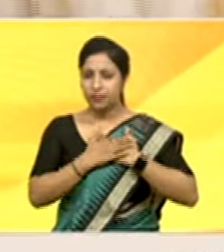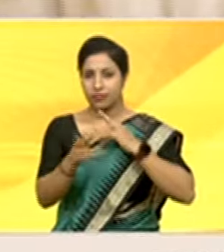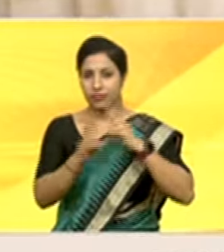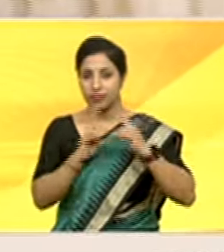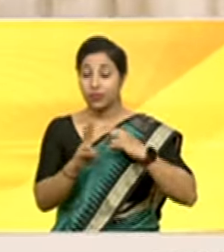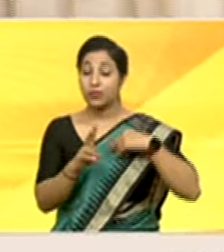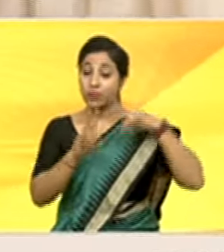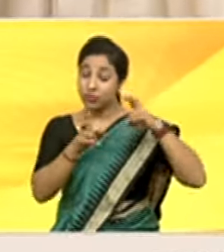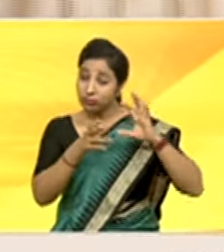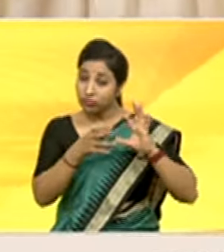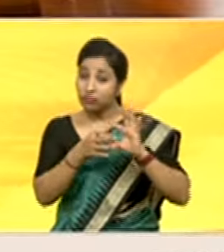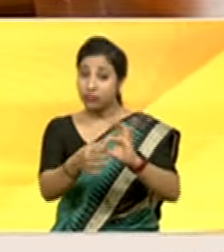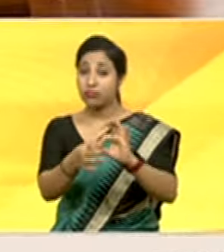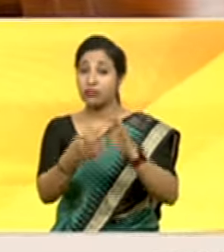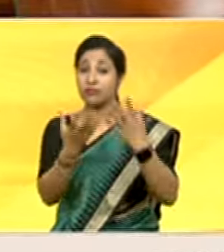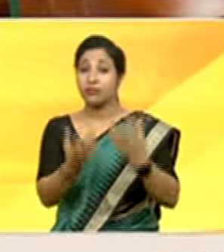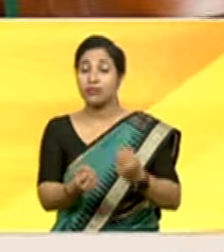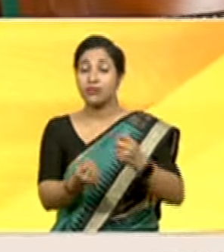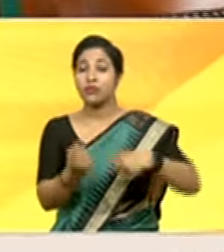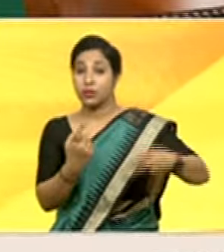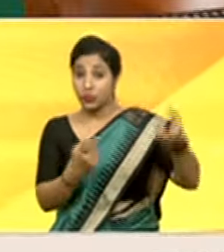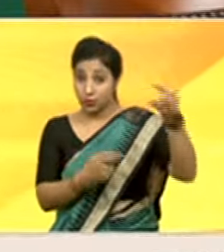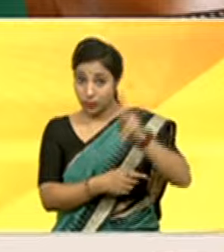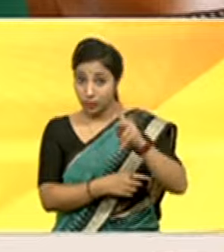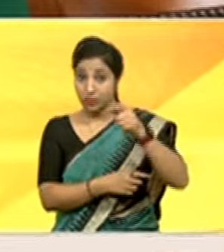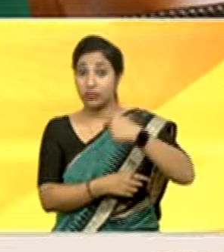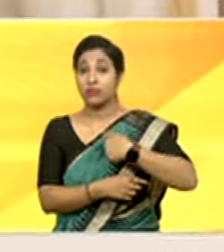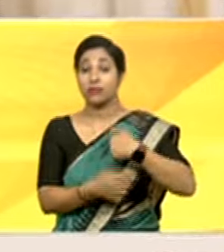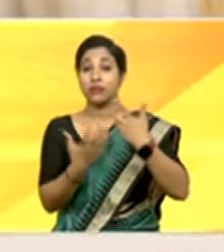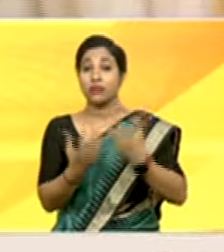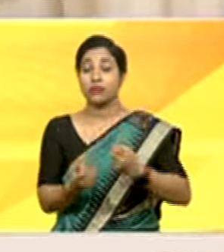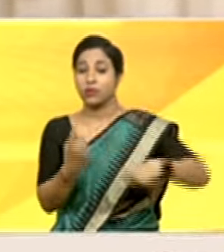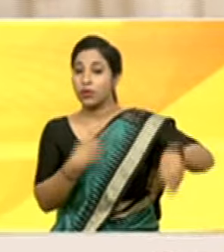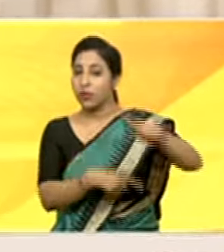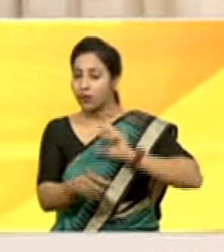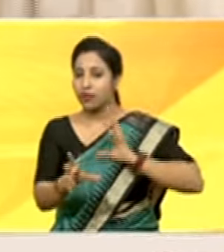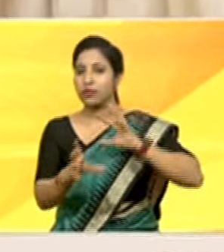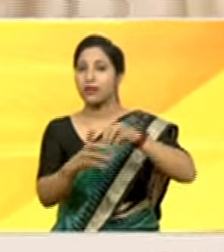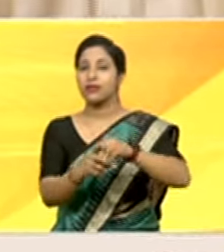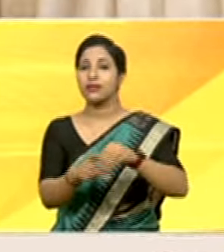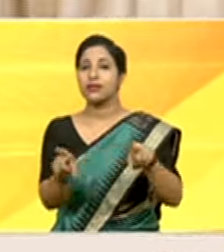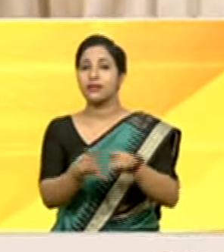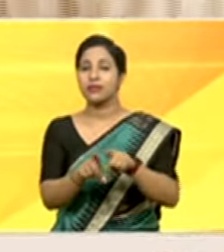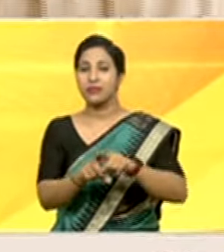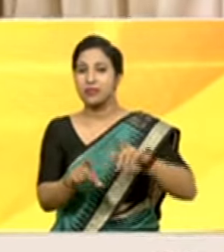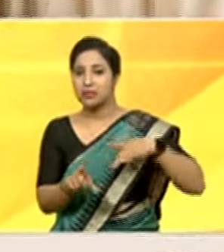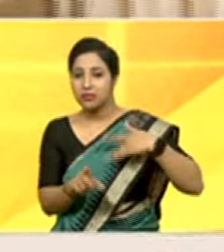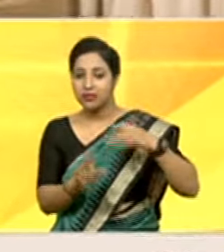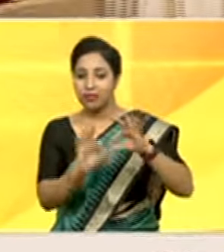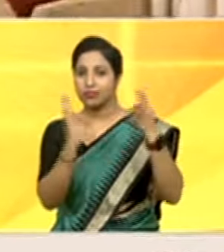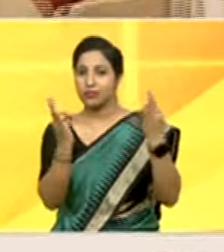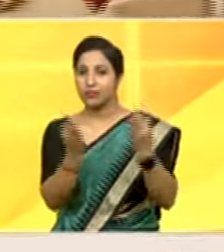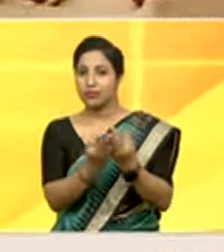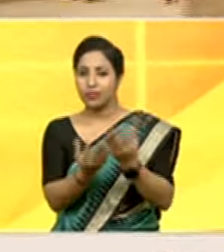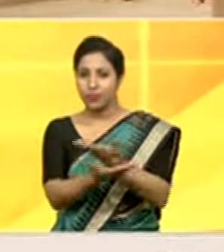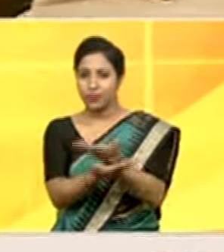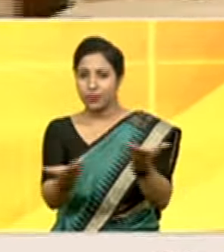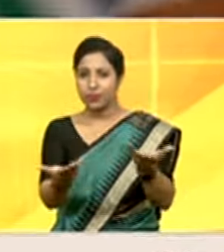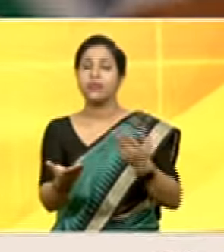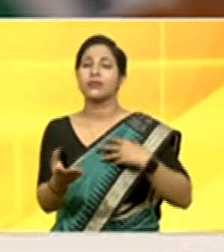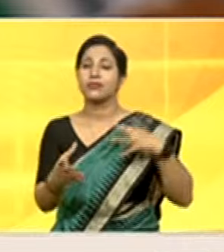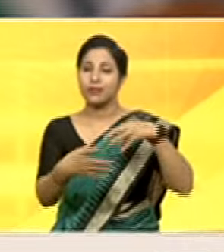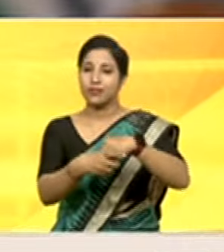के माध्यम से एक बार फिर आपके बीच अपने परिवार जनों के बीच